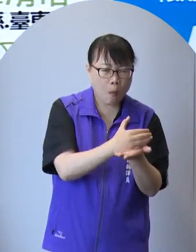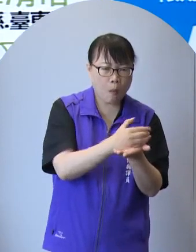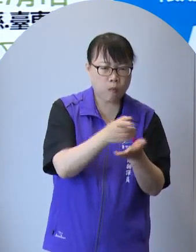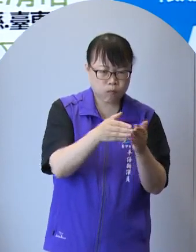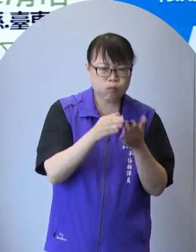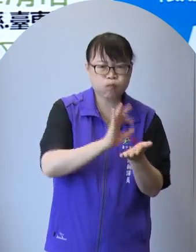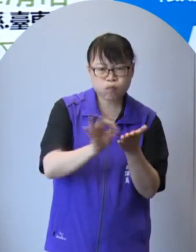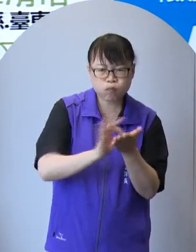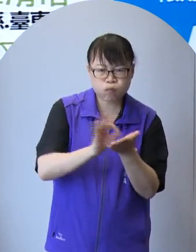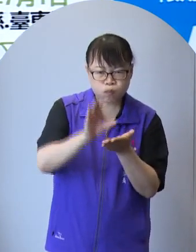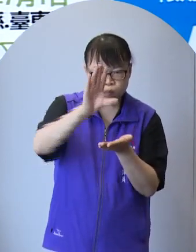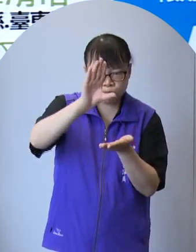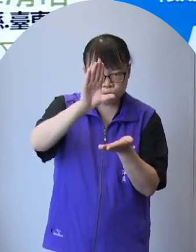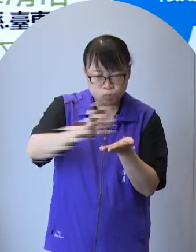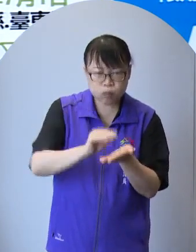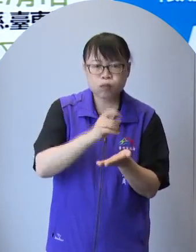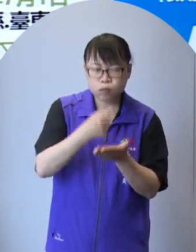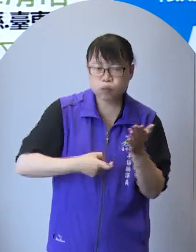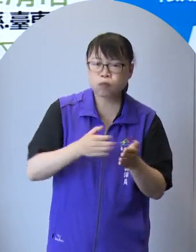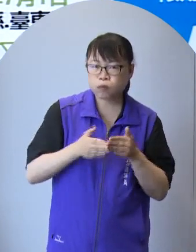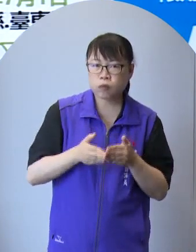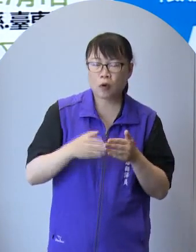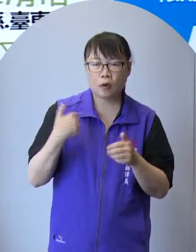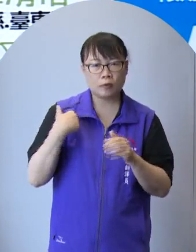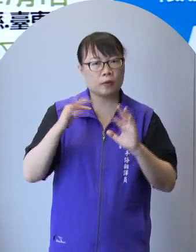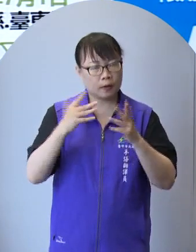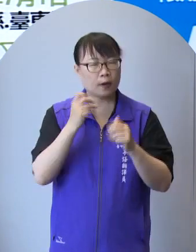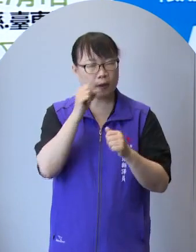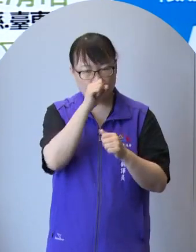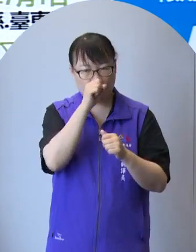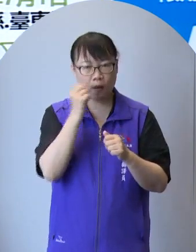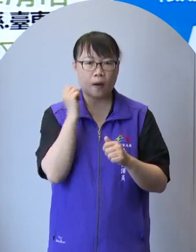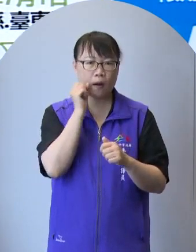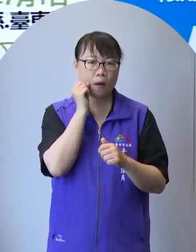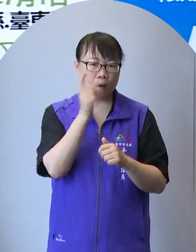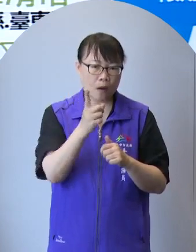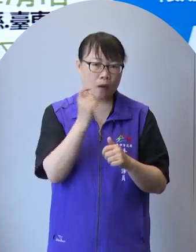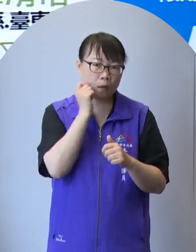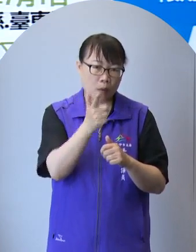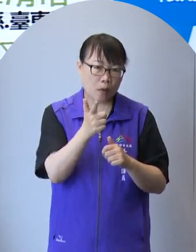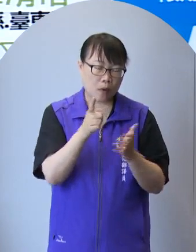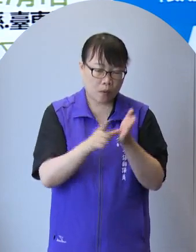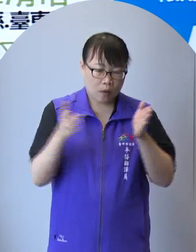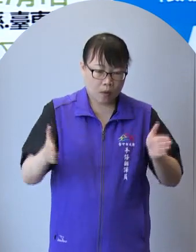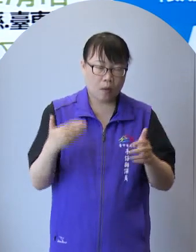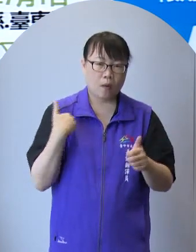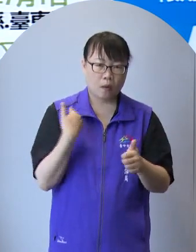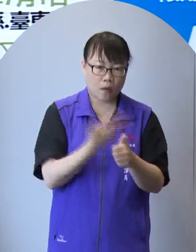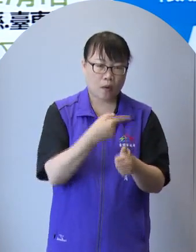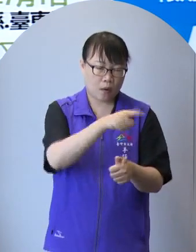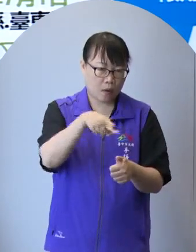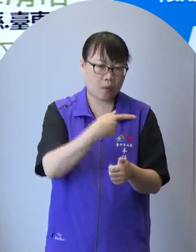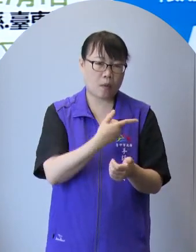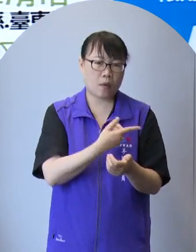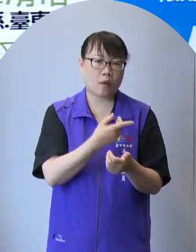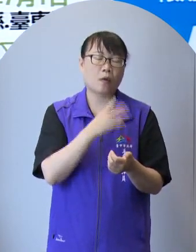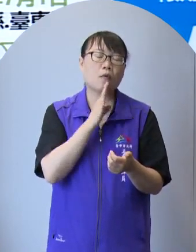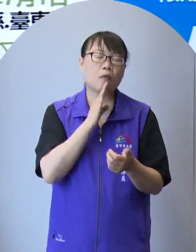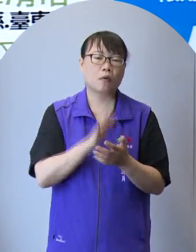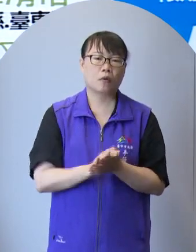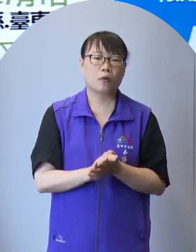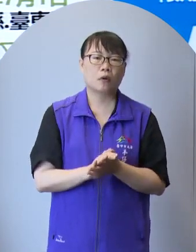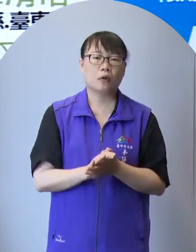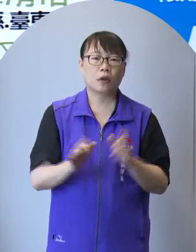们也给了将近半年的时间。好，半年的时间。那10月1日会有台南市、台中市、新竹市、新竹县，大家都